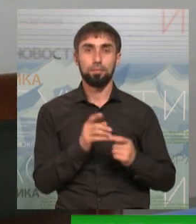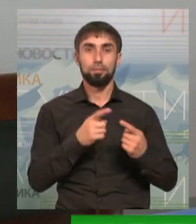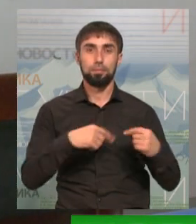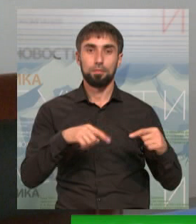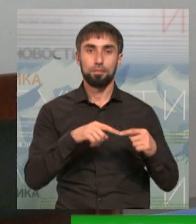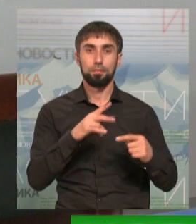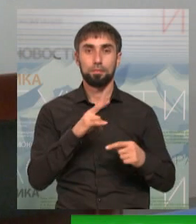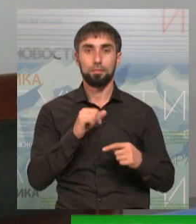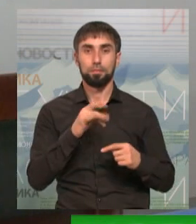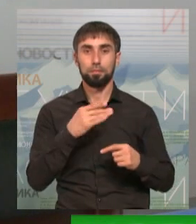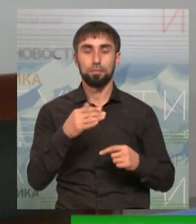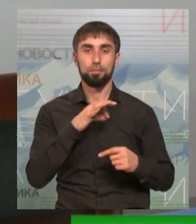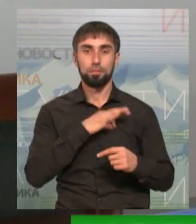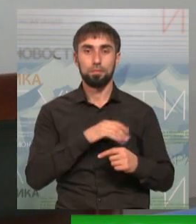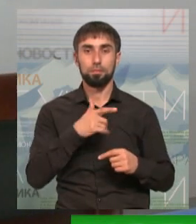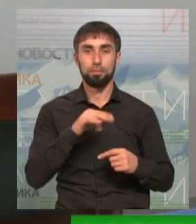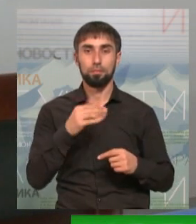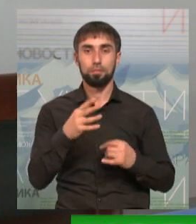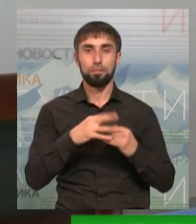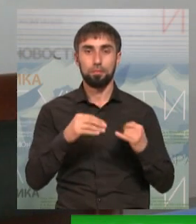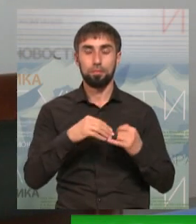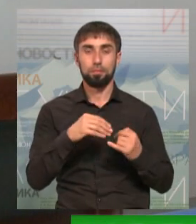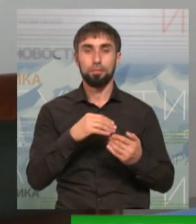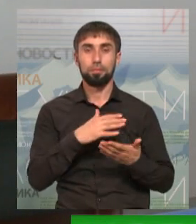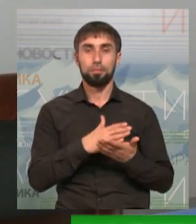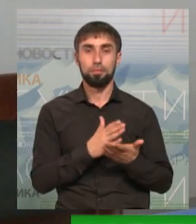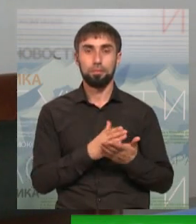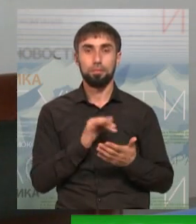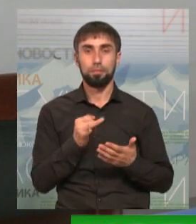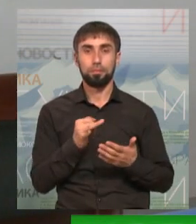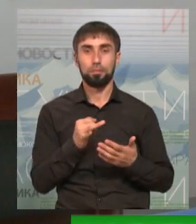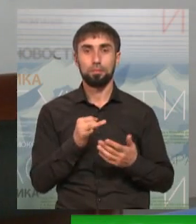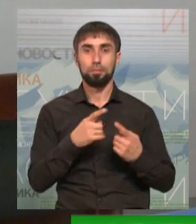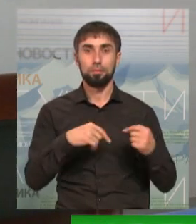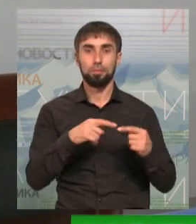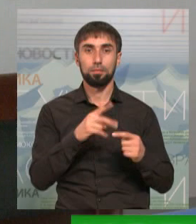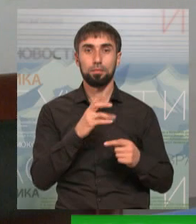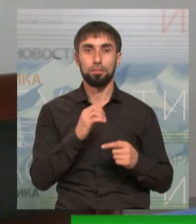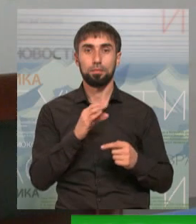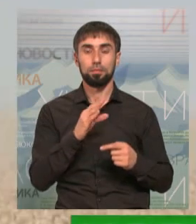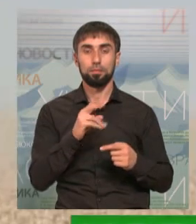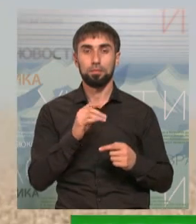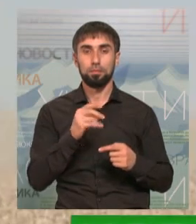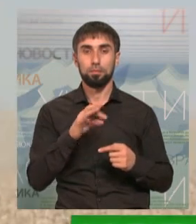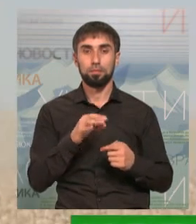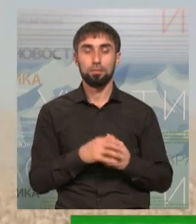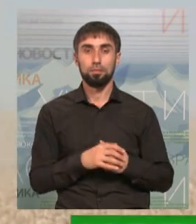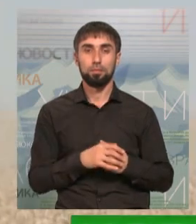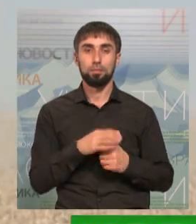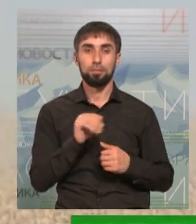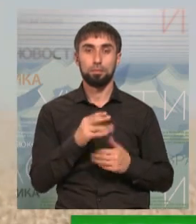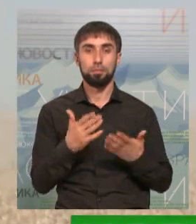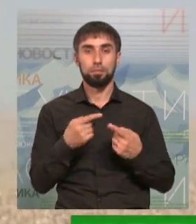объектах, находящихся в пользовании ГУПов. То есть это земельные участки и объекты недвижимости, то есть имущество. Так или иначе,